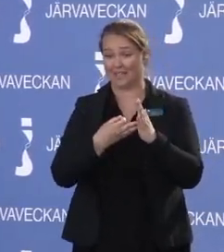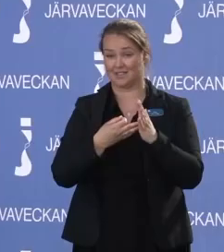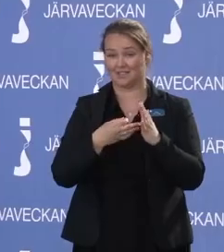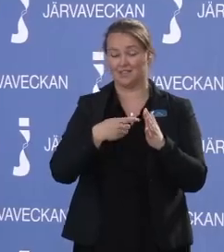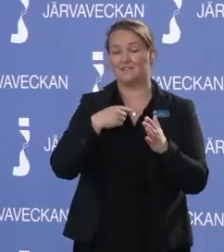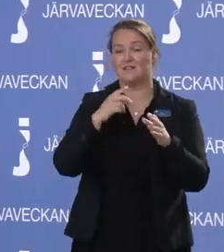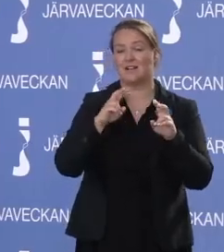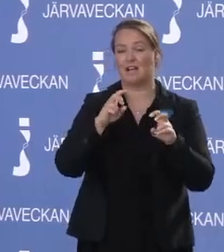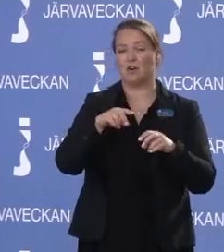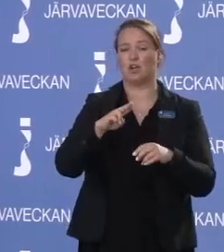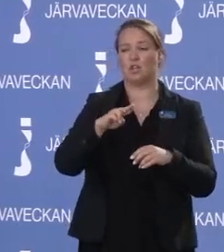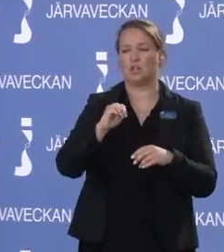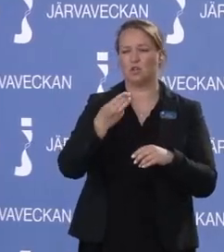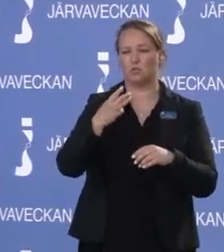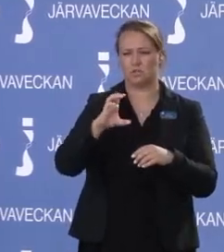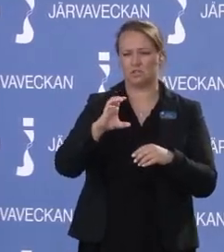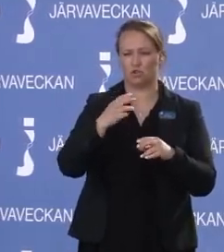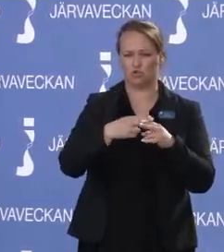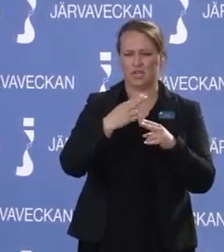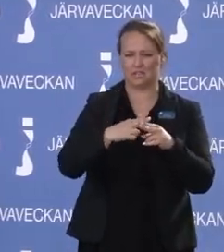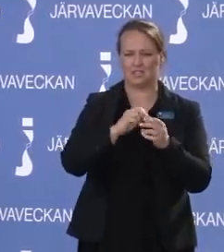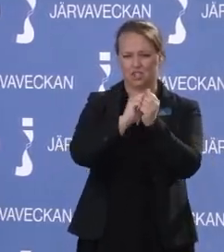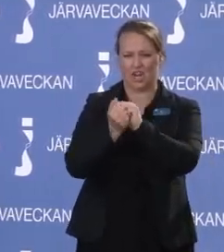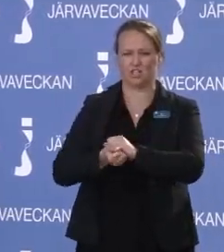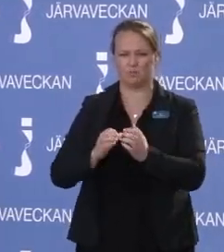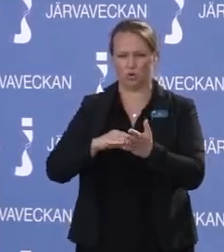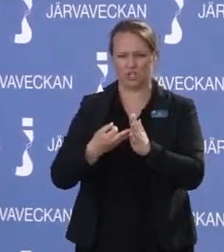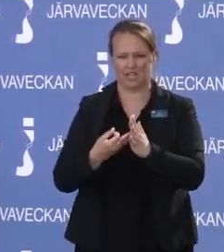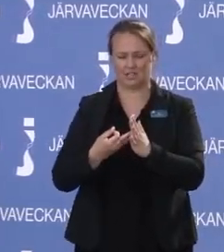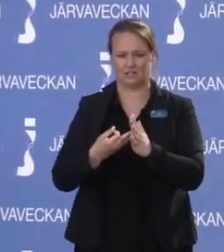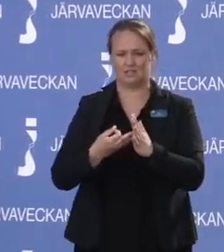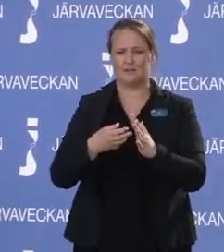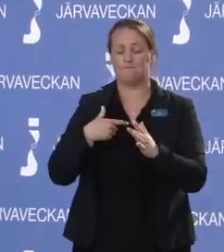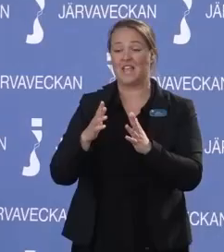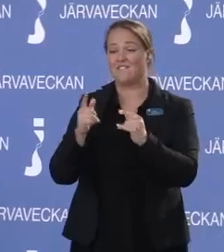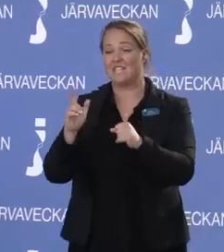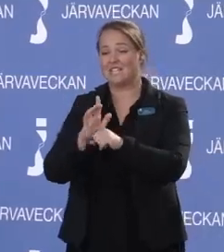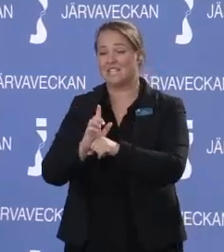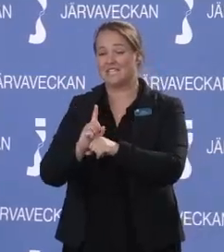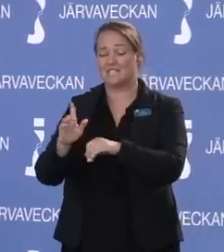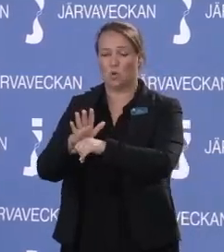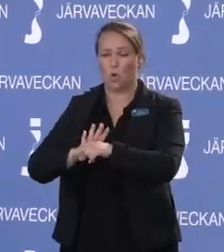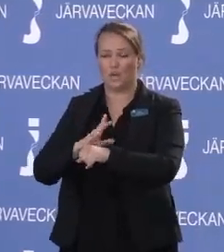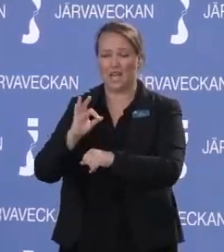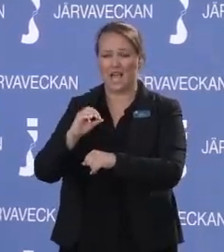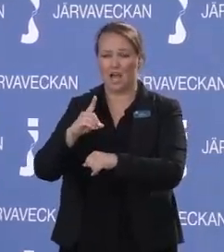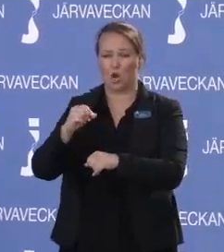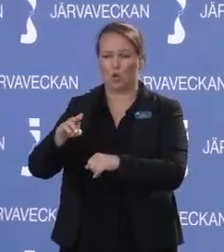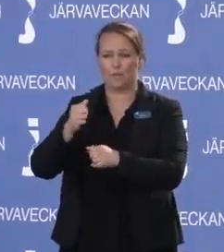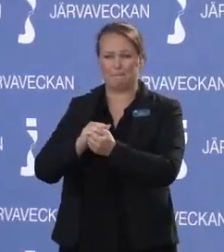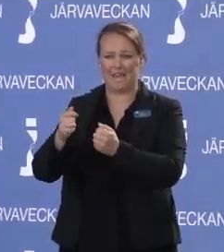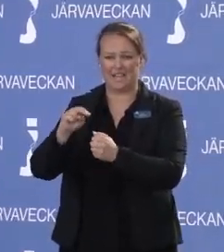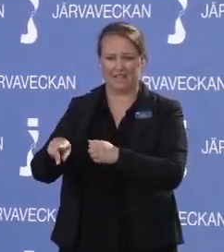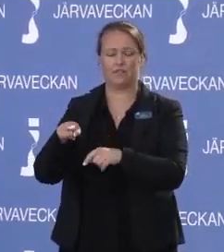Changemaker Program. Vi samarbetade med fritidsgården Fritiden i Hallonbergen. Och tillsammans med dem så drev vi ett program där vi anställde 10 ungdomar som